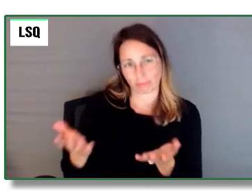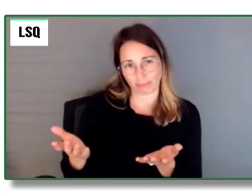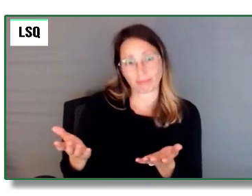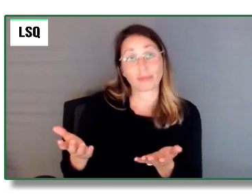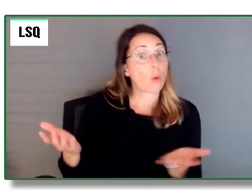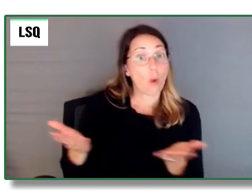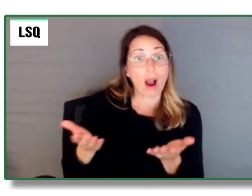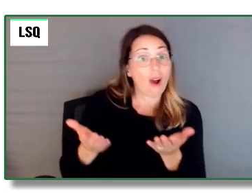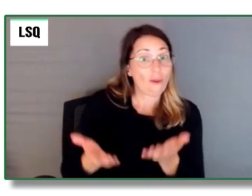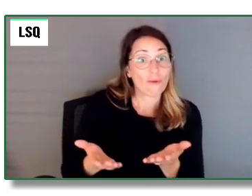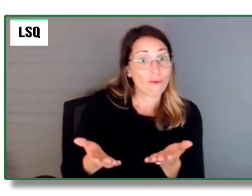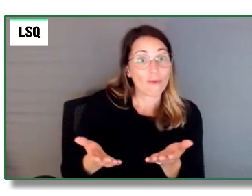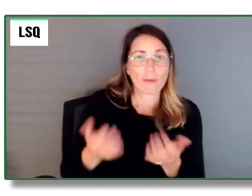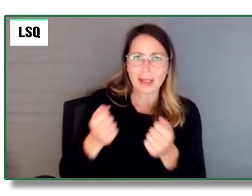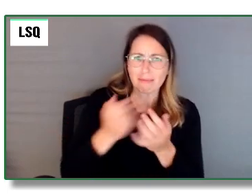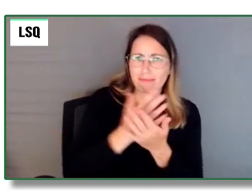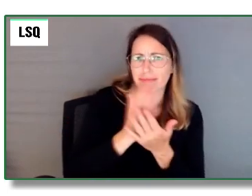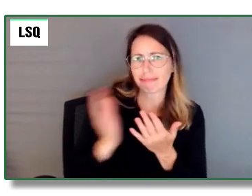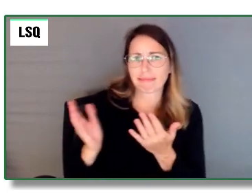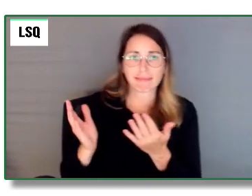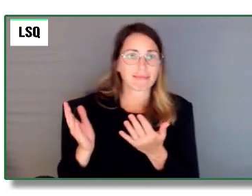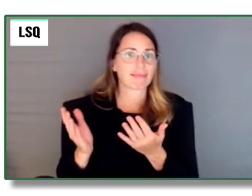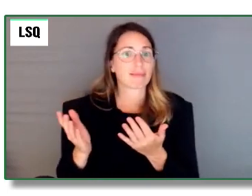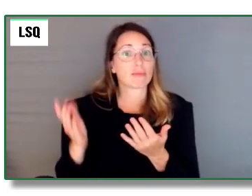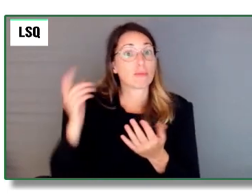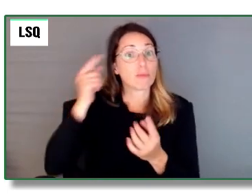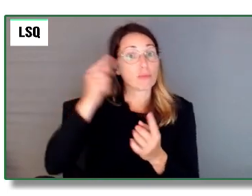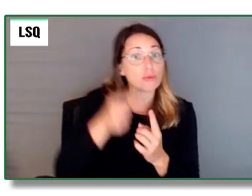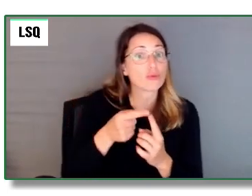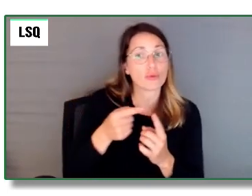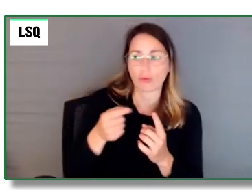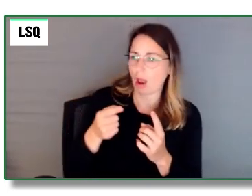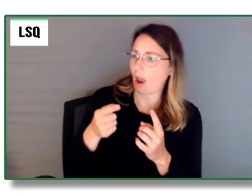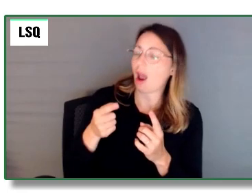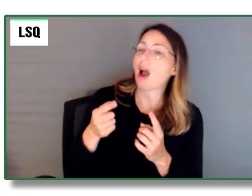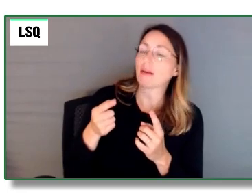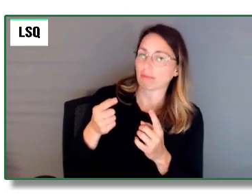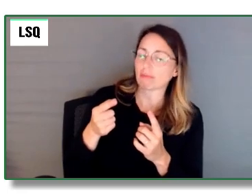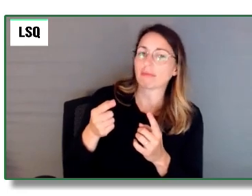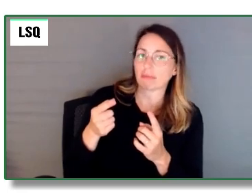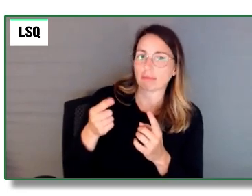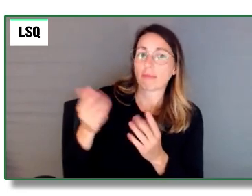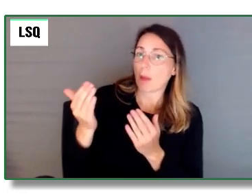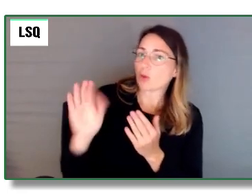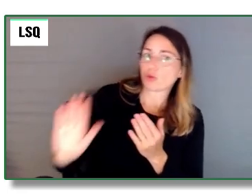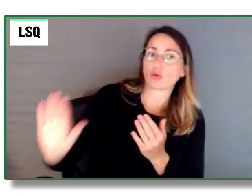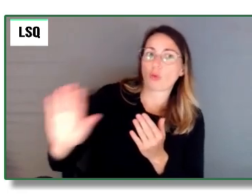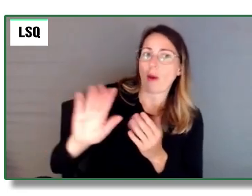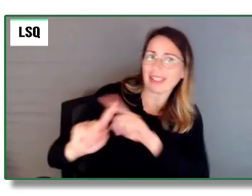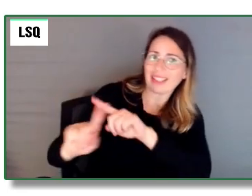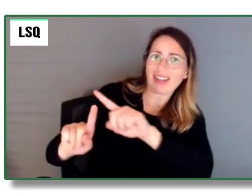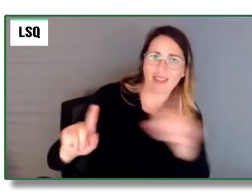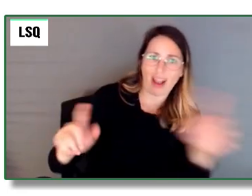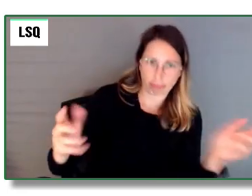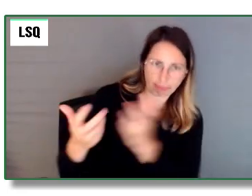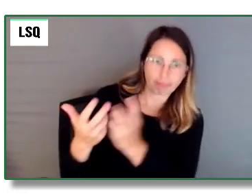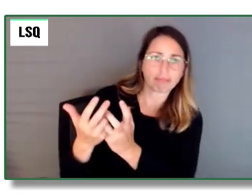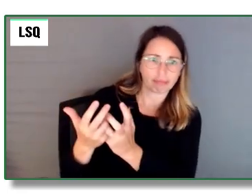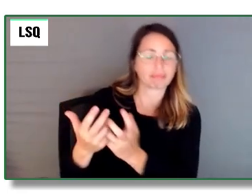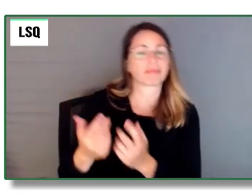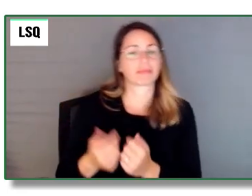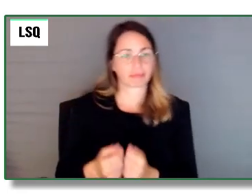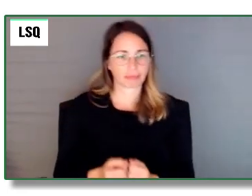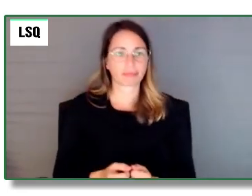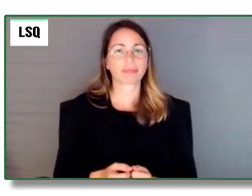possibilités similaires pour répondre euh, aux besoins différents de chaque personne. Et évidemment, les expériences de